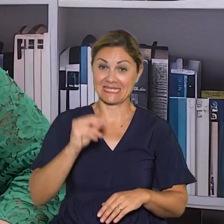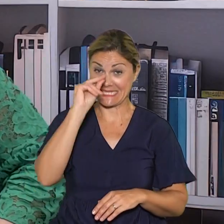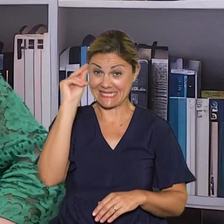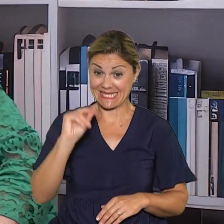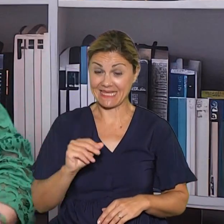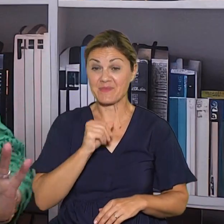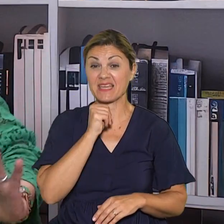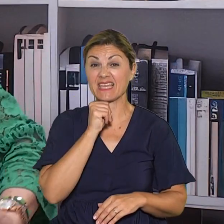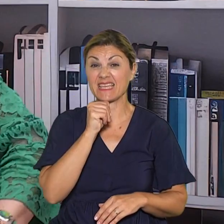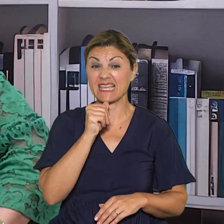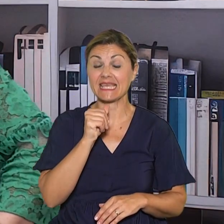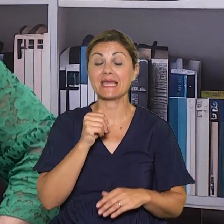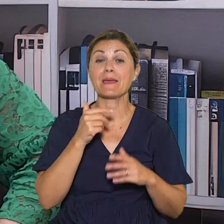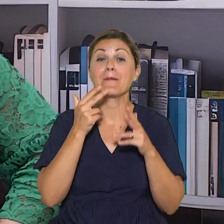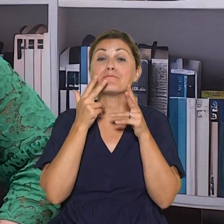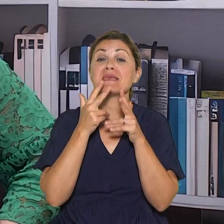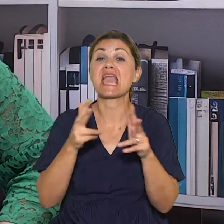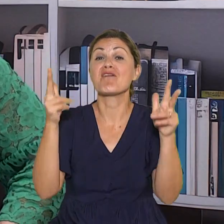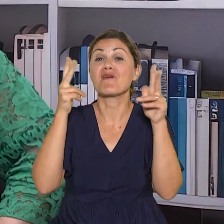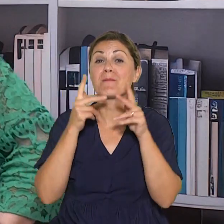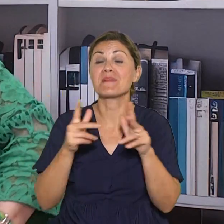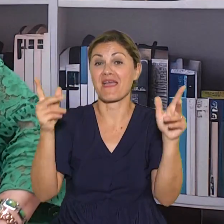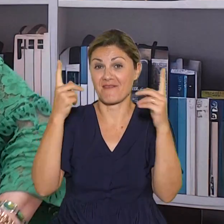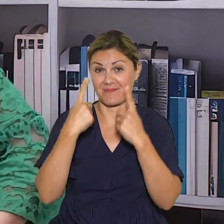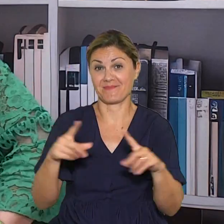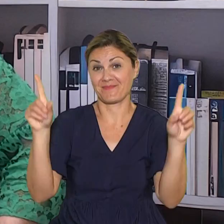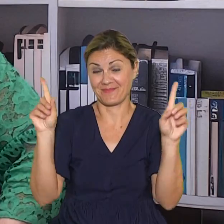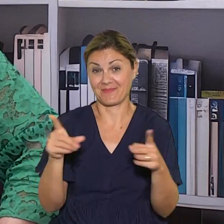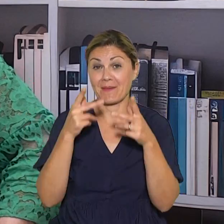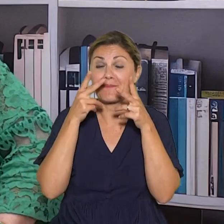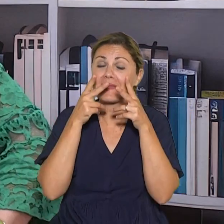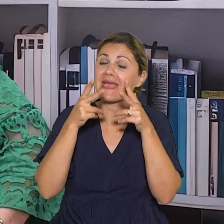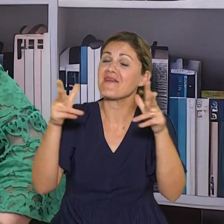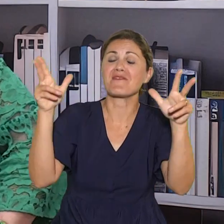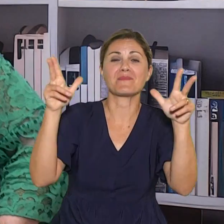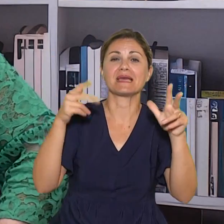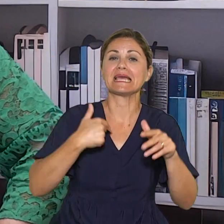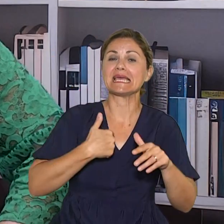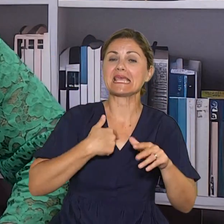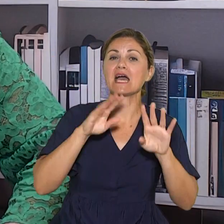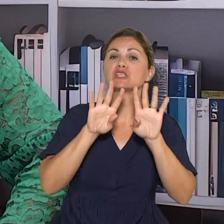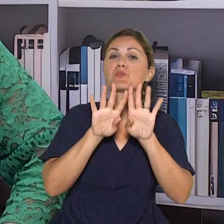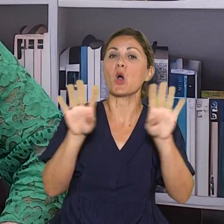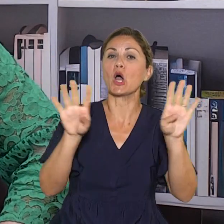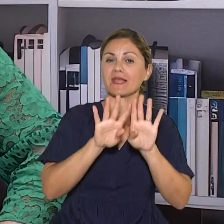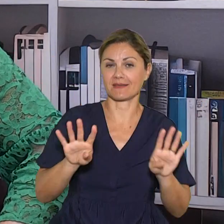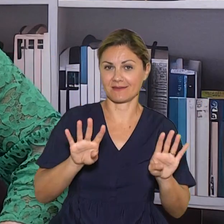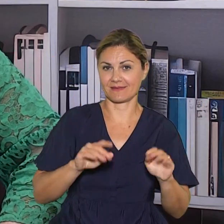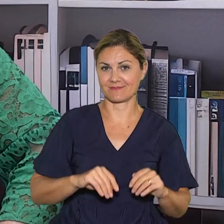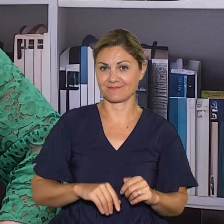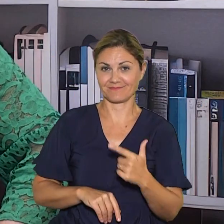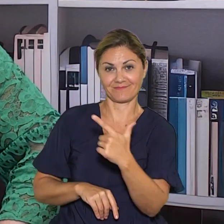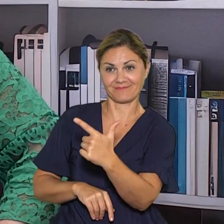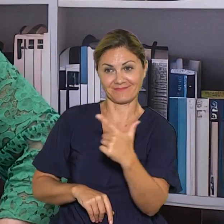pjevanje. Pjevam u zboru Filipa Devića. Hvala Bogu, sretna sam što sam tamo i slikam u jednom